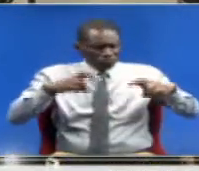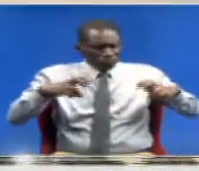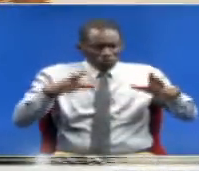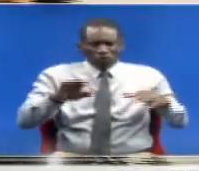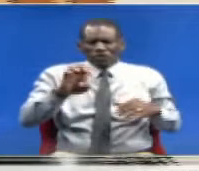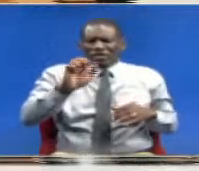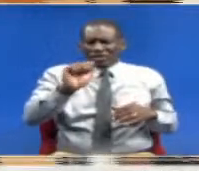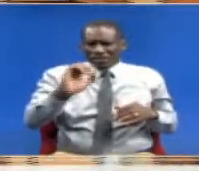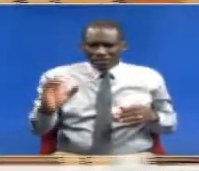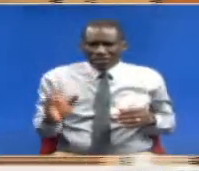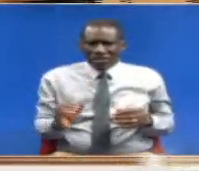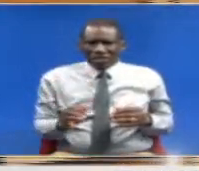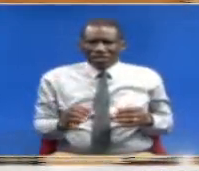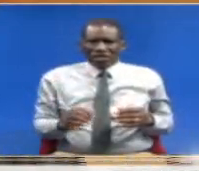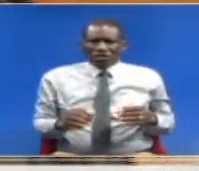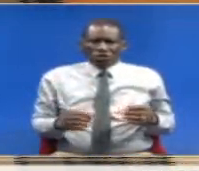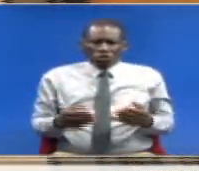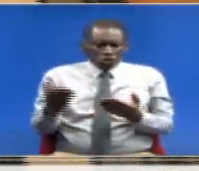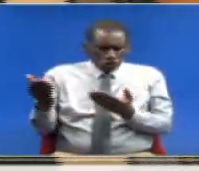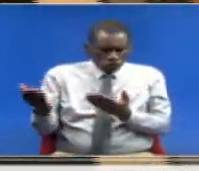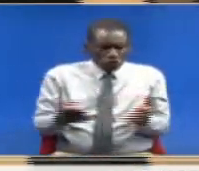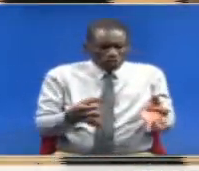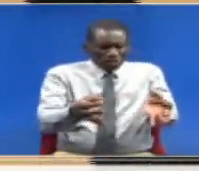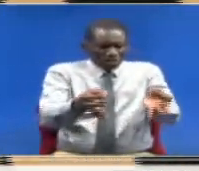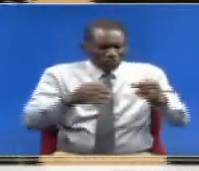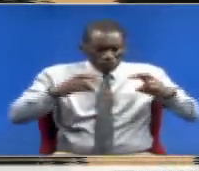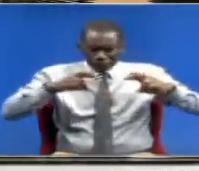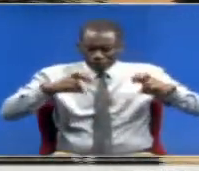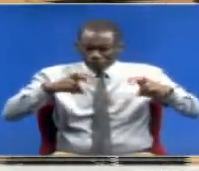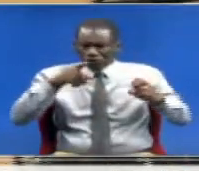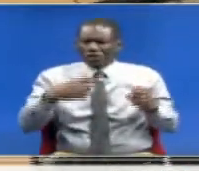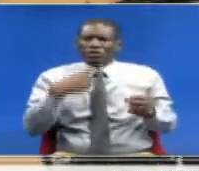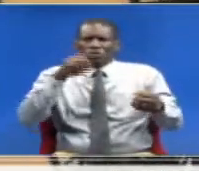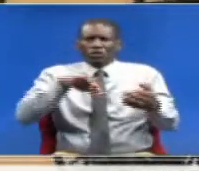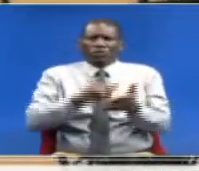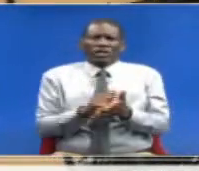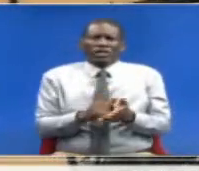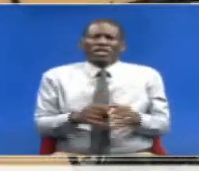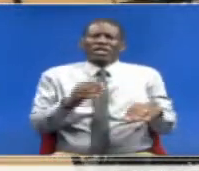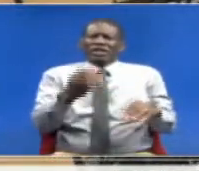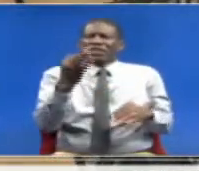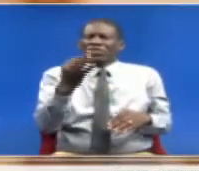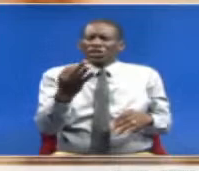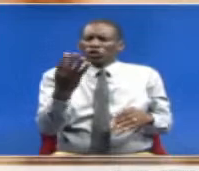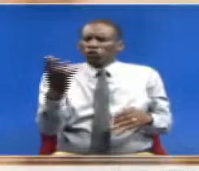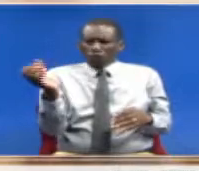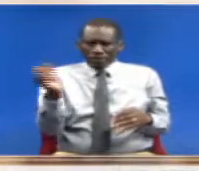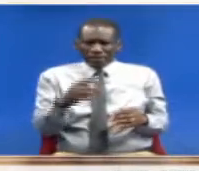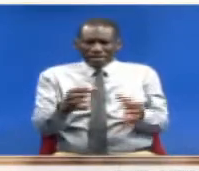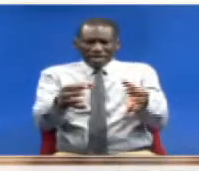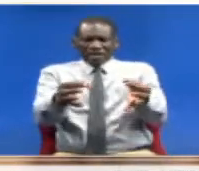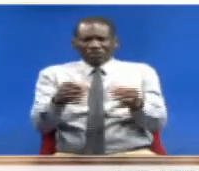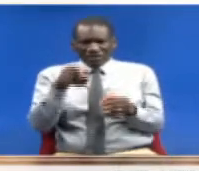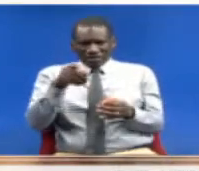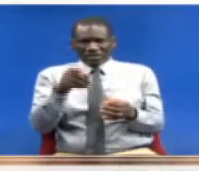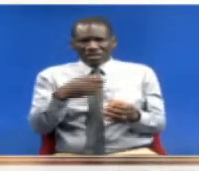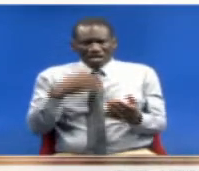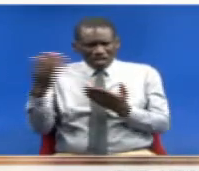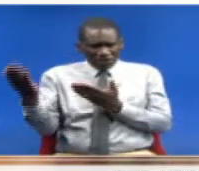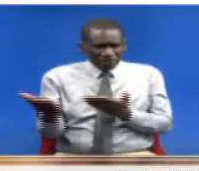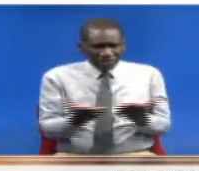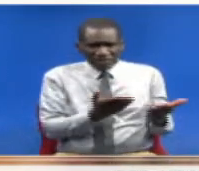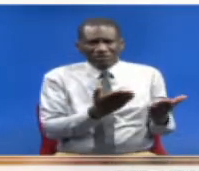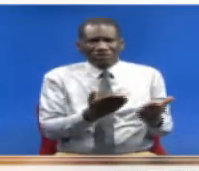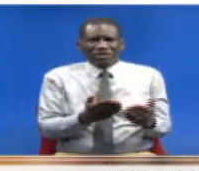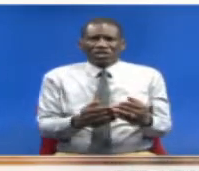EACC walioziweka akaunti hizo kwenye darubini wanasema kuwa chini ya miezi 4 akaunti hiyo imepokea kima cha